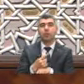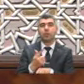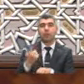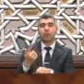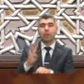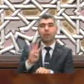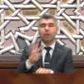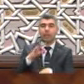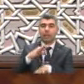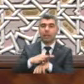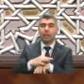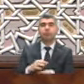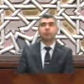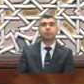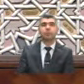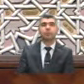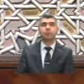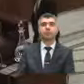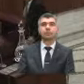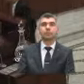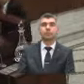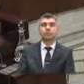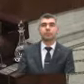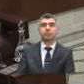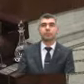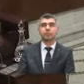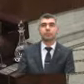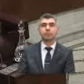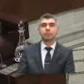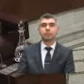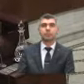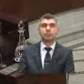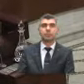وأربعين دقيقة. تفضل السيد الوزير.